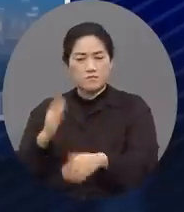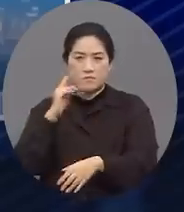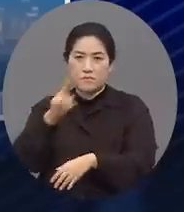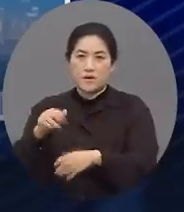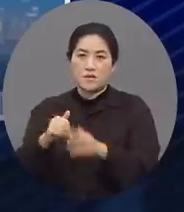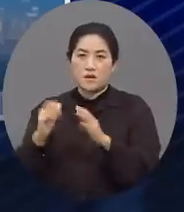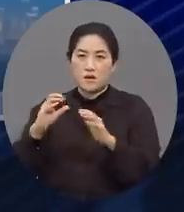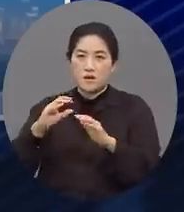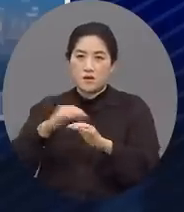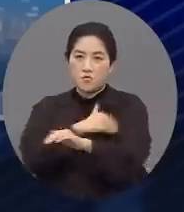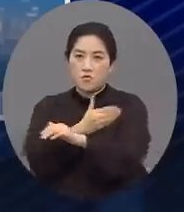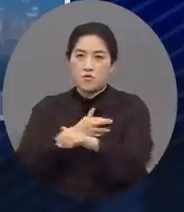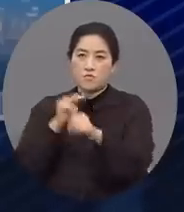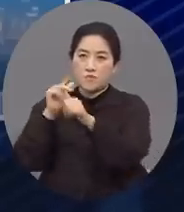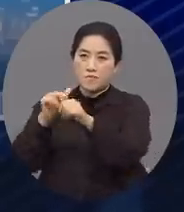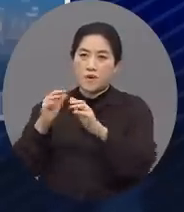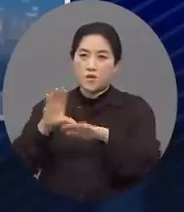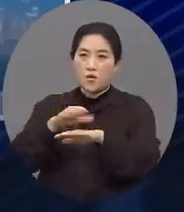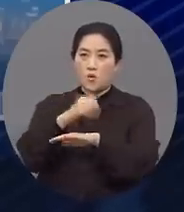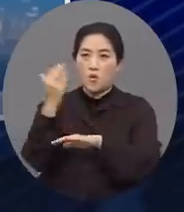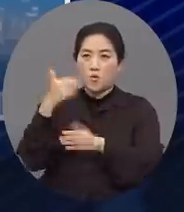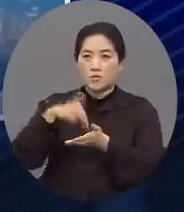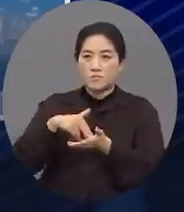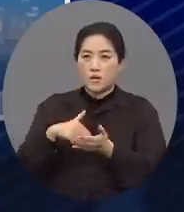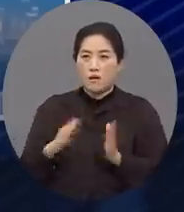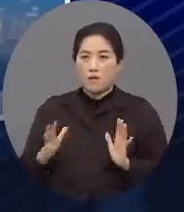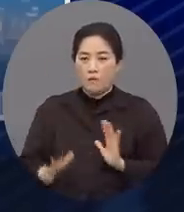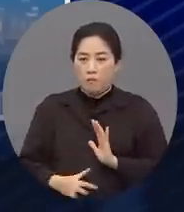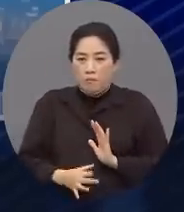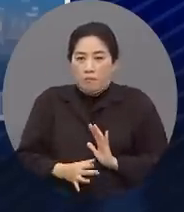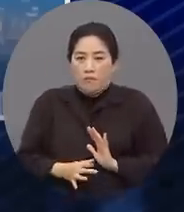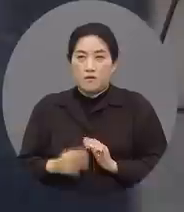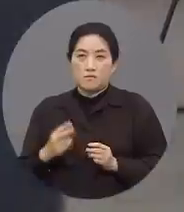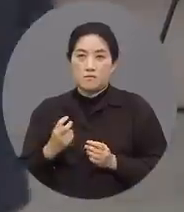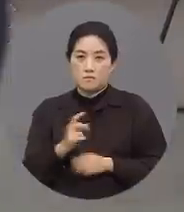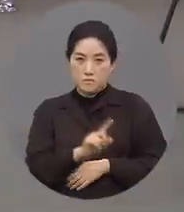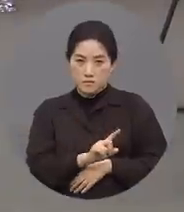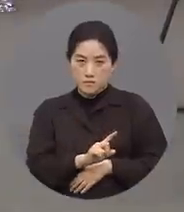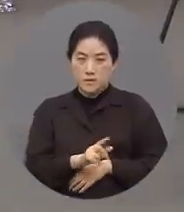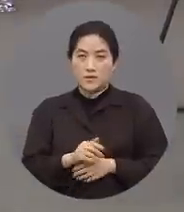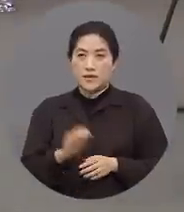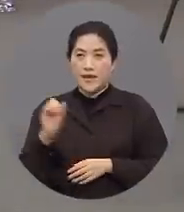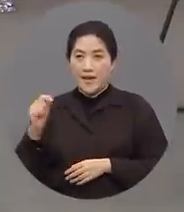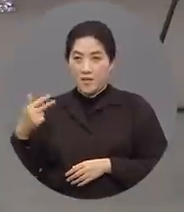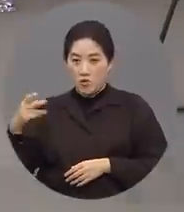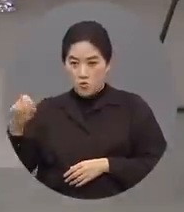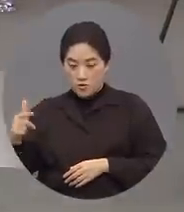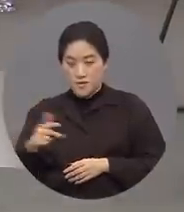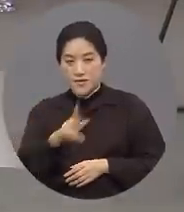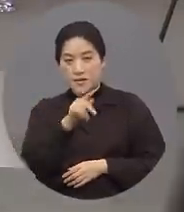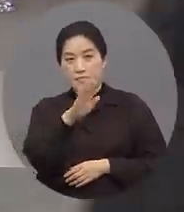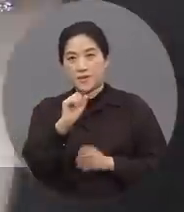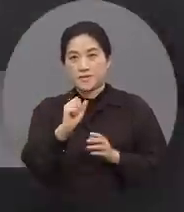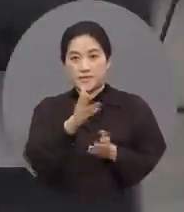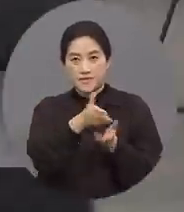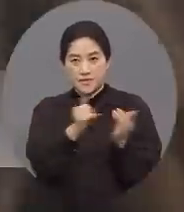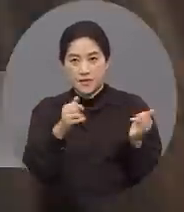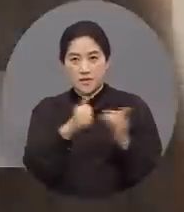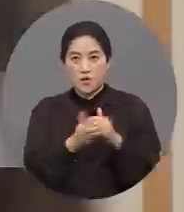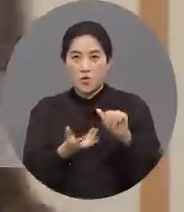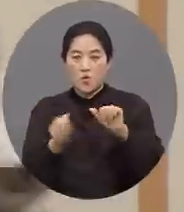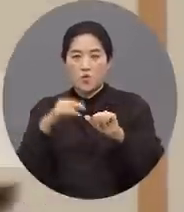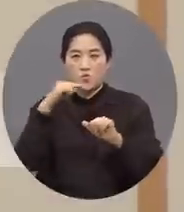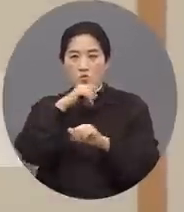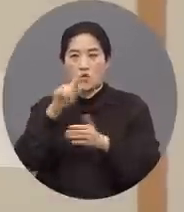권력을 이제 비판하는 언론의 기능이 상당히 위축될 수밖에 없습니다. 한 장관은 KBS 기자들을 상대로 5억